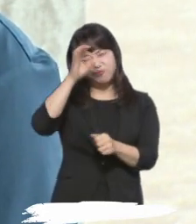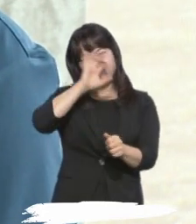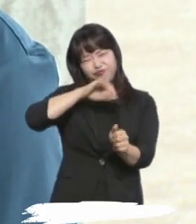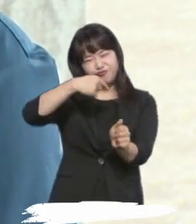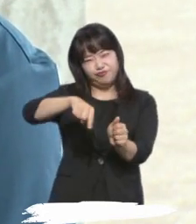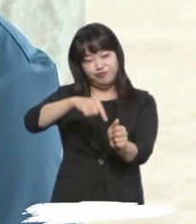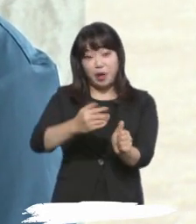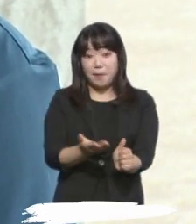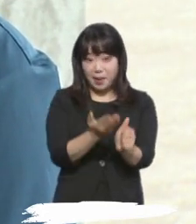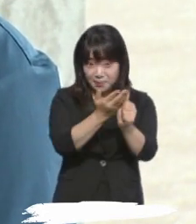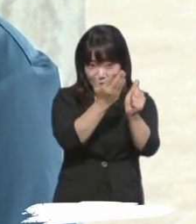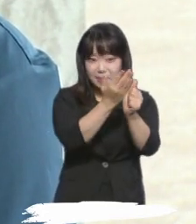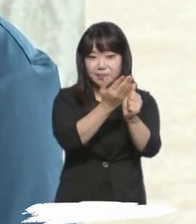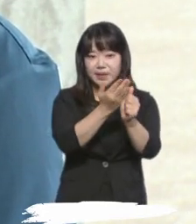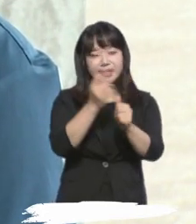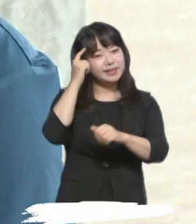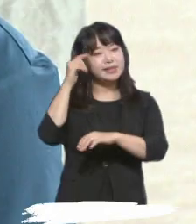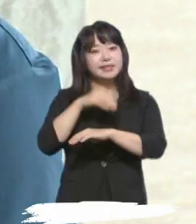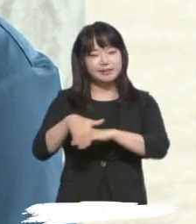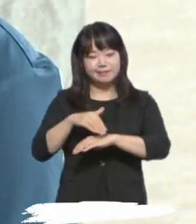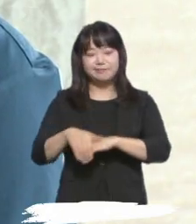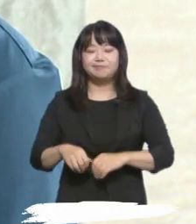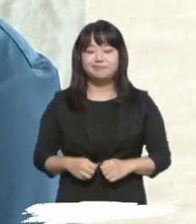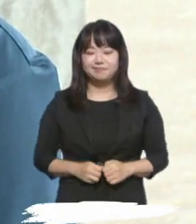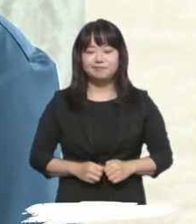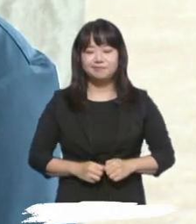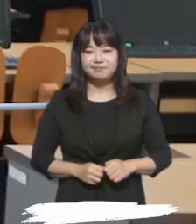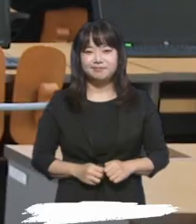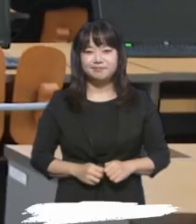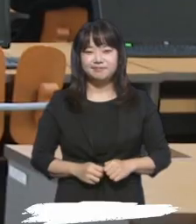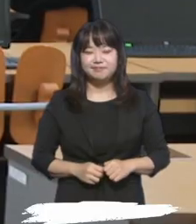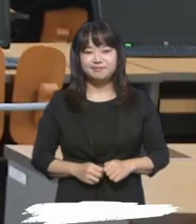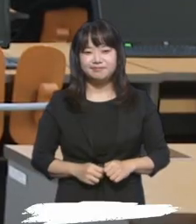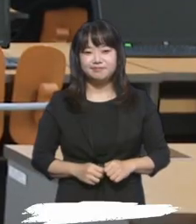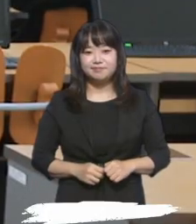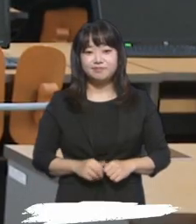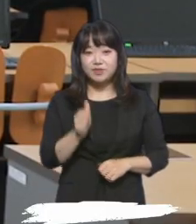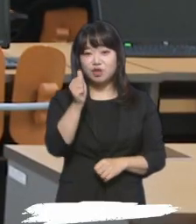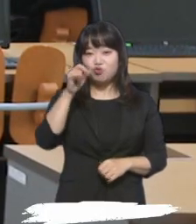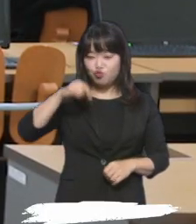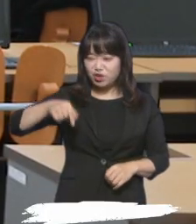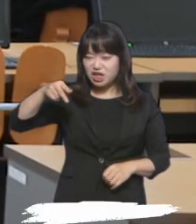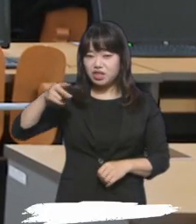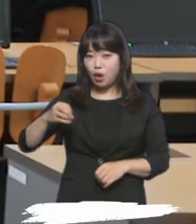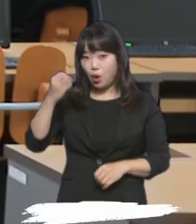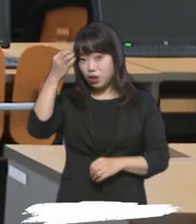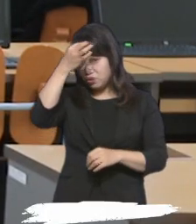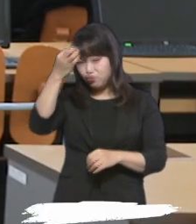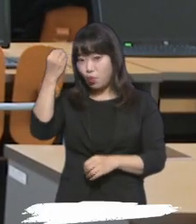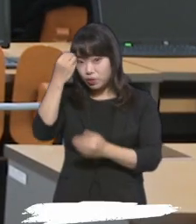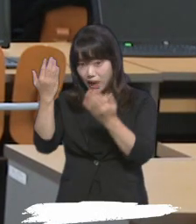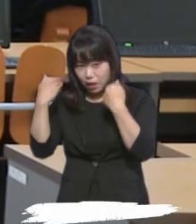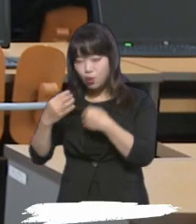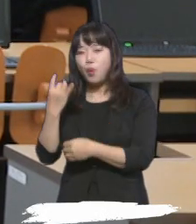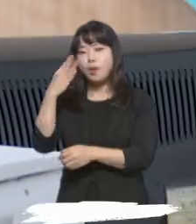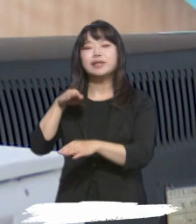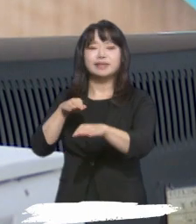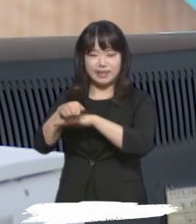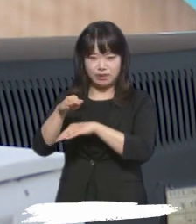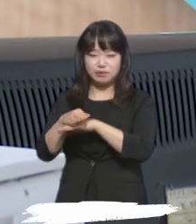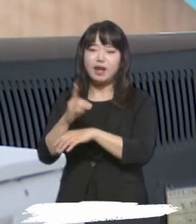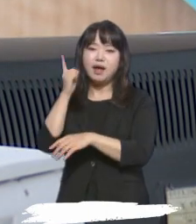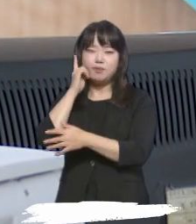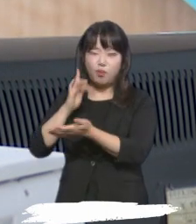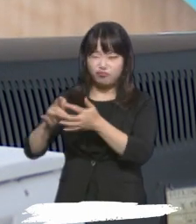인재를 양성할 수 있다고 볼 수 있겠습니다. 휘경공고는 친환경 자동차와 스마트